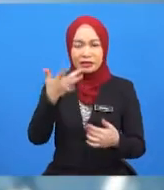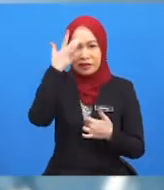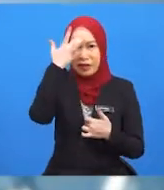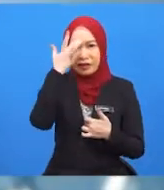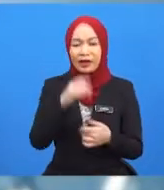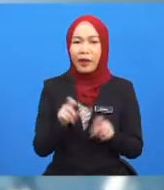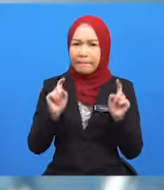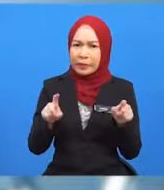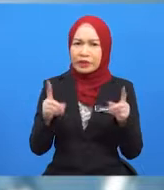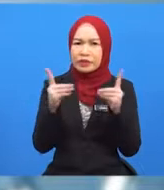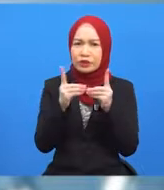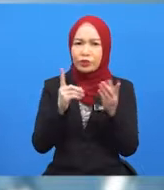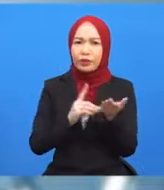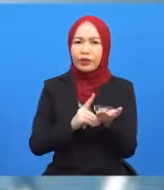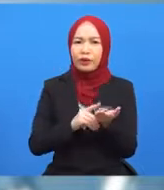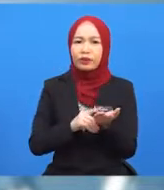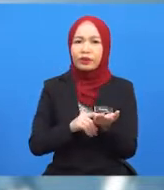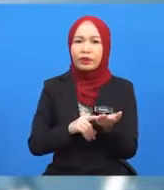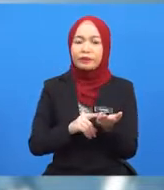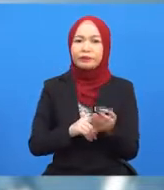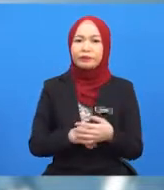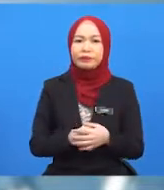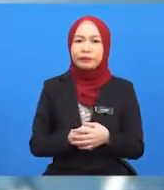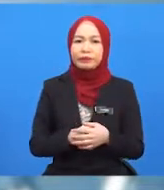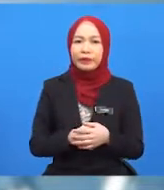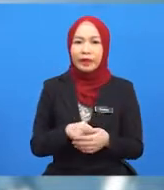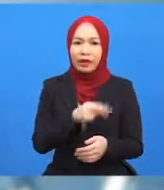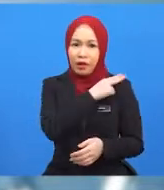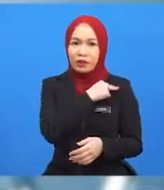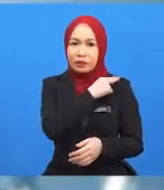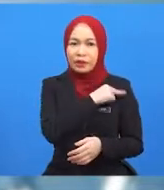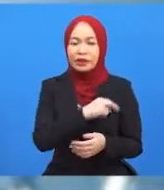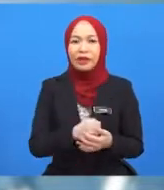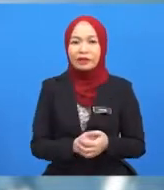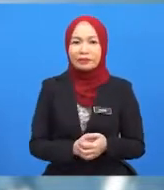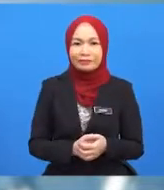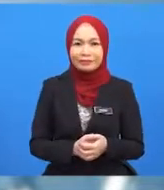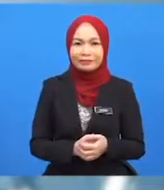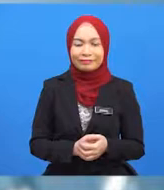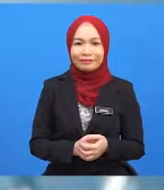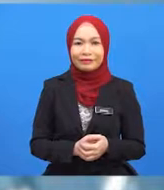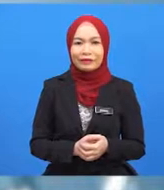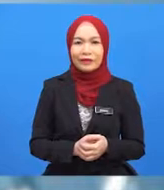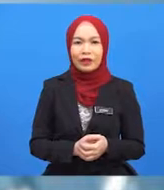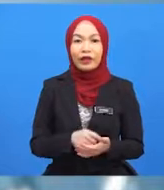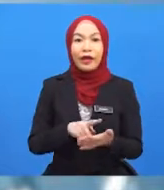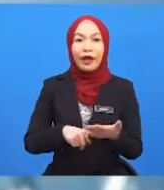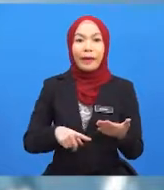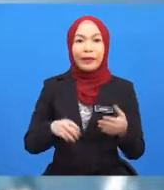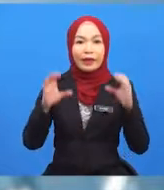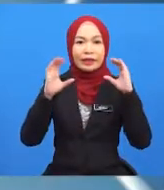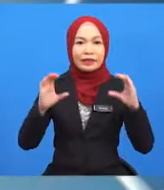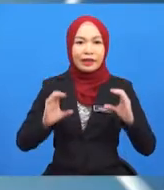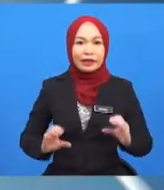Baiklah murid-murid, apakah kaedah sebenarnya dalam makmal untuk mengkaji tindak balas